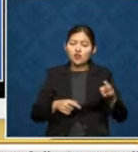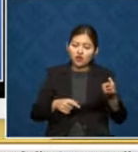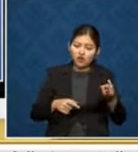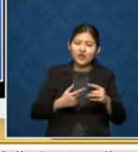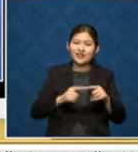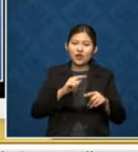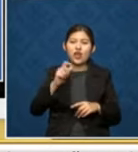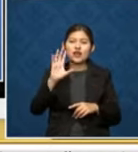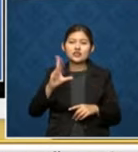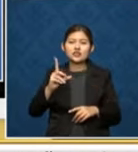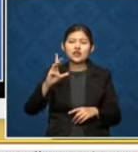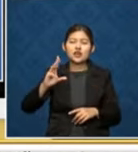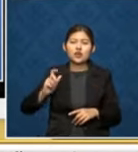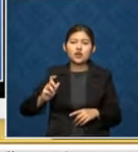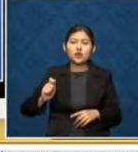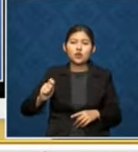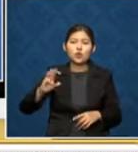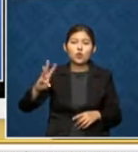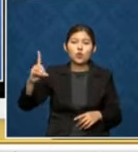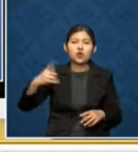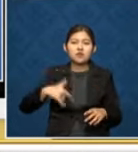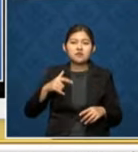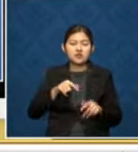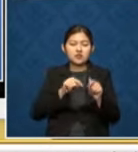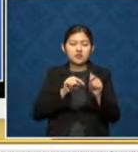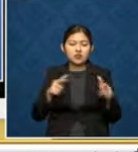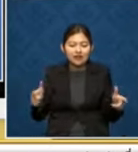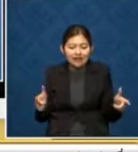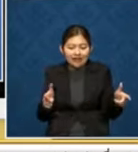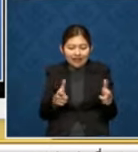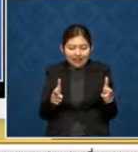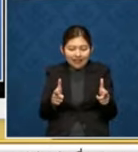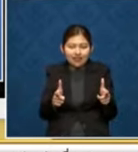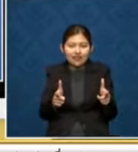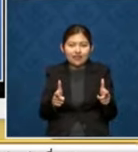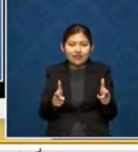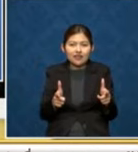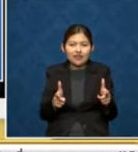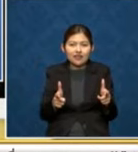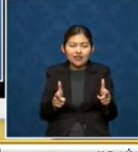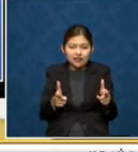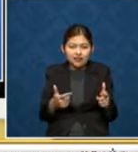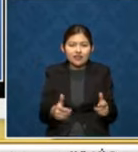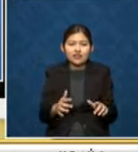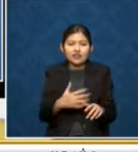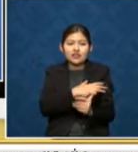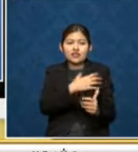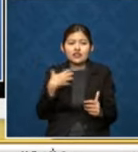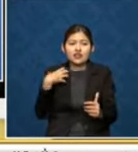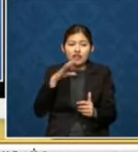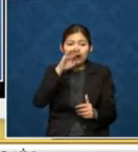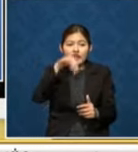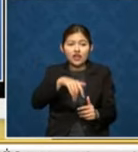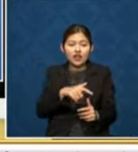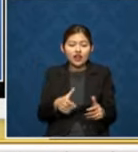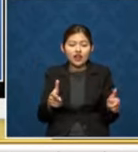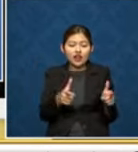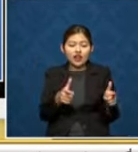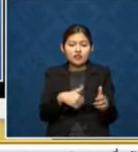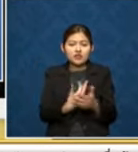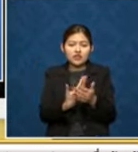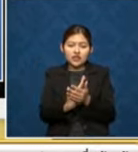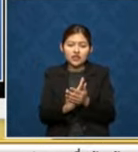วดเป็นเทศบาลตำบลขนาดเล็กยกฐานะจากสุขาภิบาลตำบลเชวดเป็นเทศบาลตำบลเชวดมีรายได้